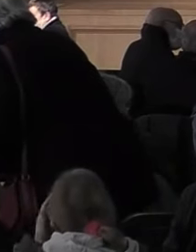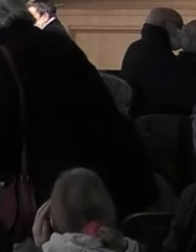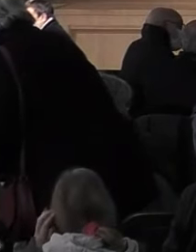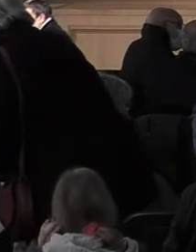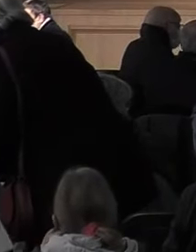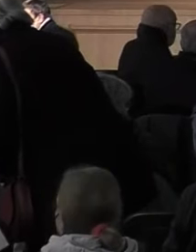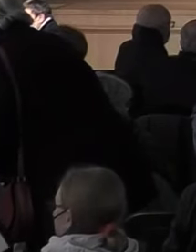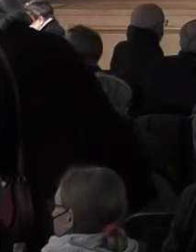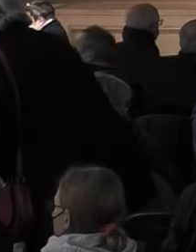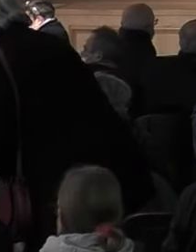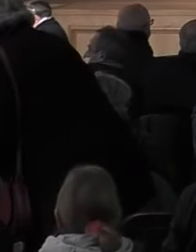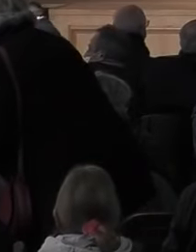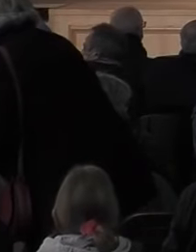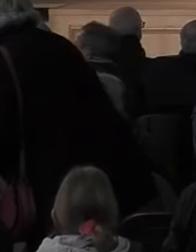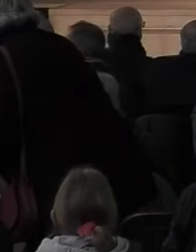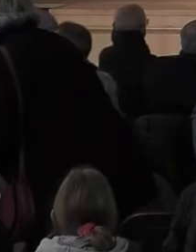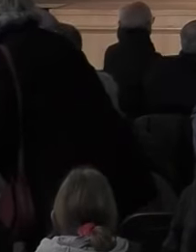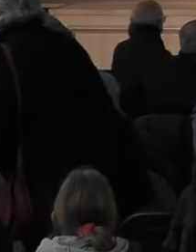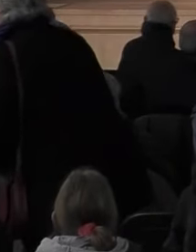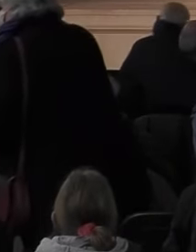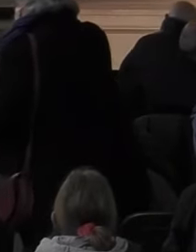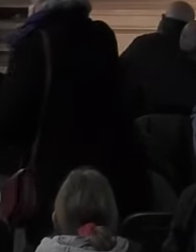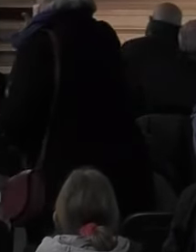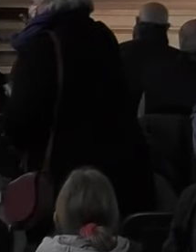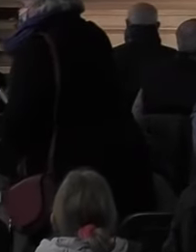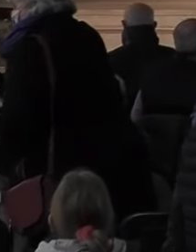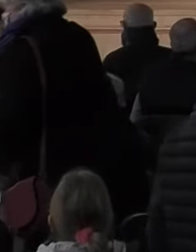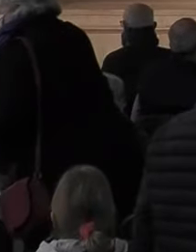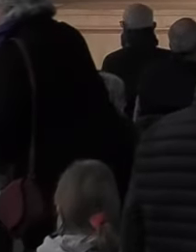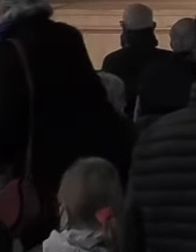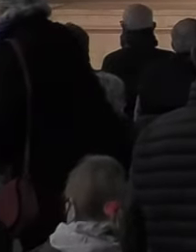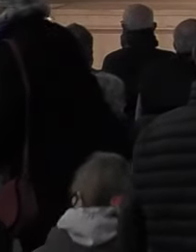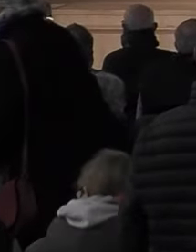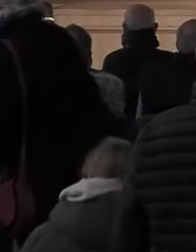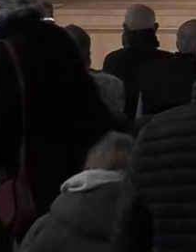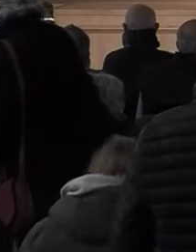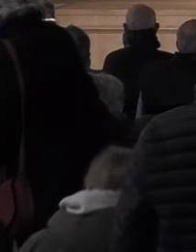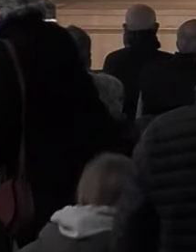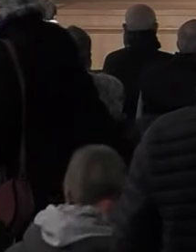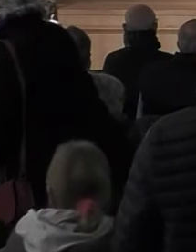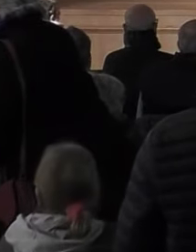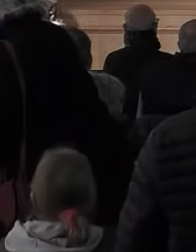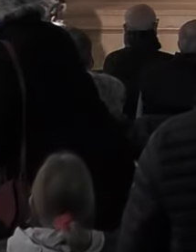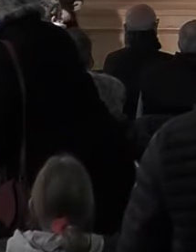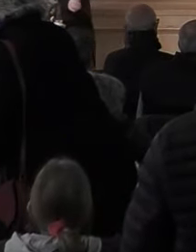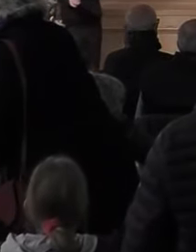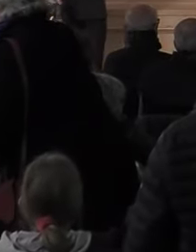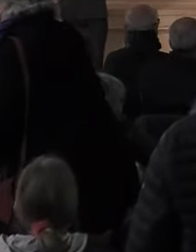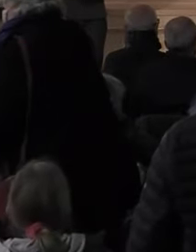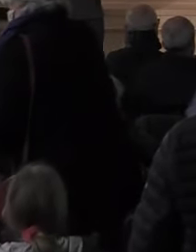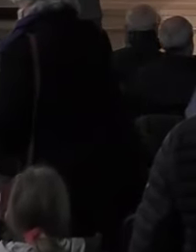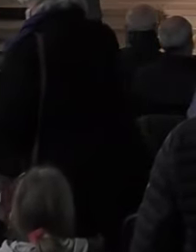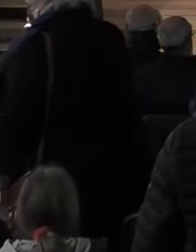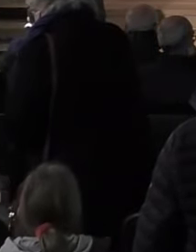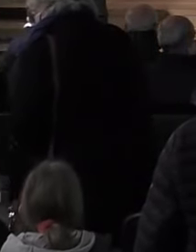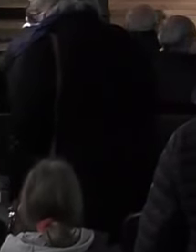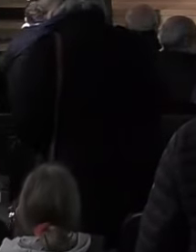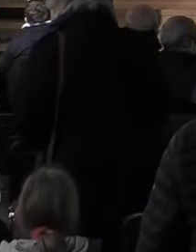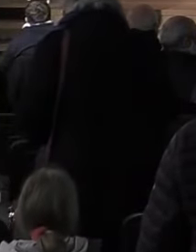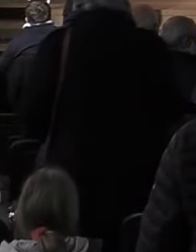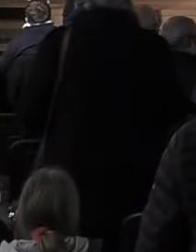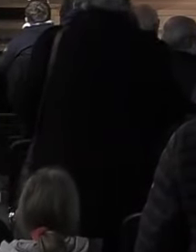Alors, bonsoir à tous. Et nous sommes. Ça fait quelques temps qu'on ne s'est pas vu. Nous sommes heureux de vous